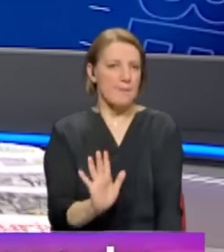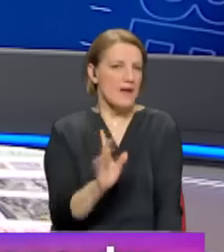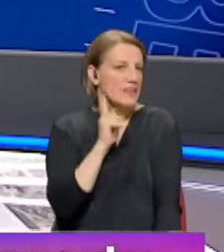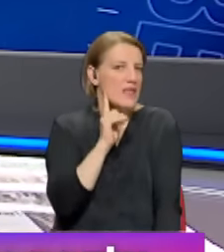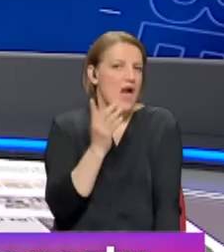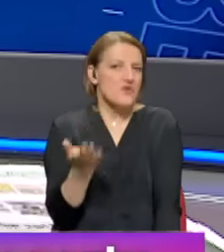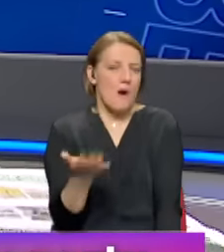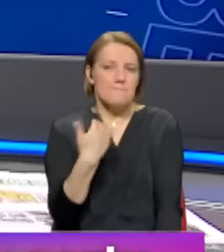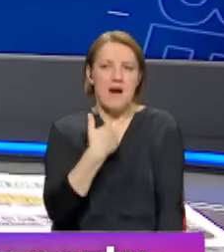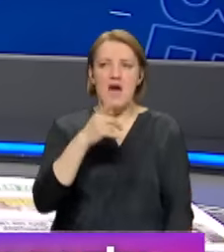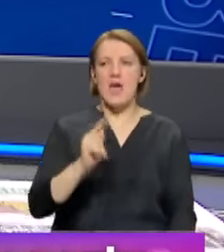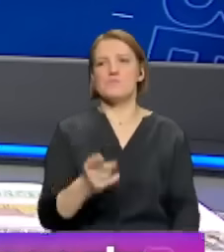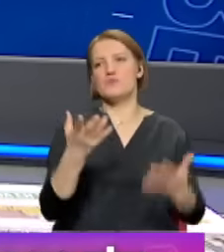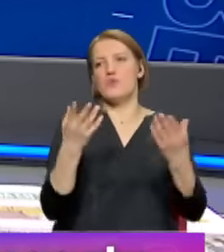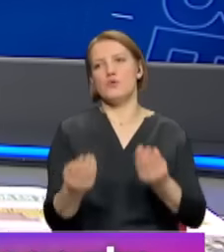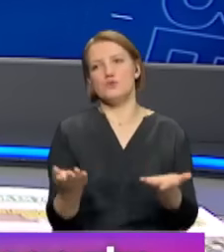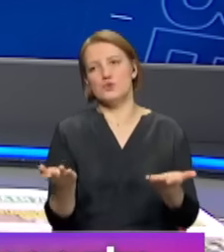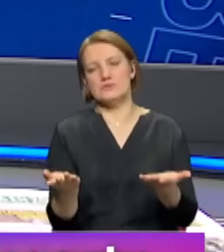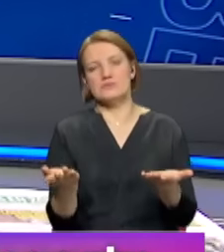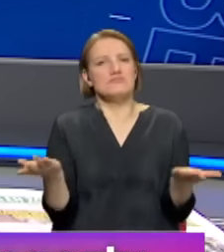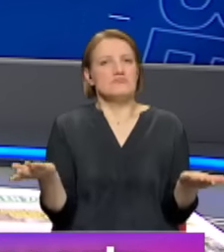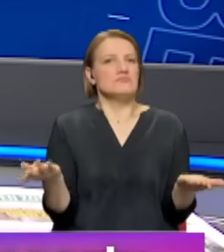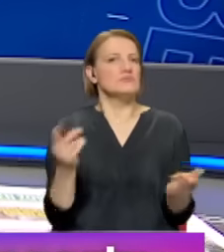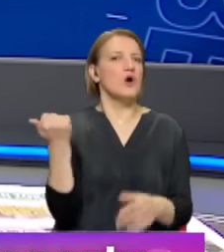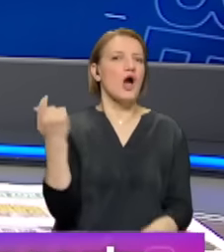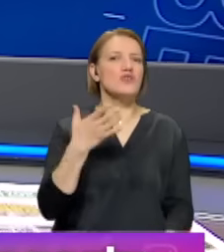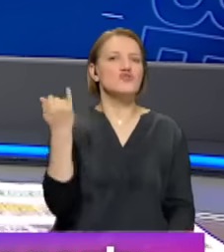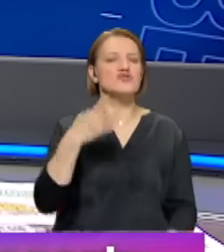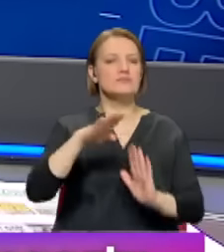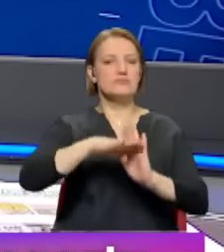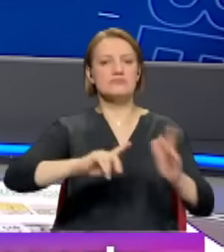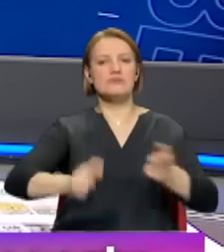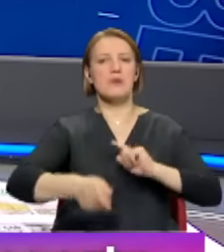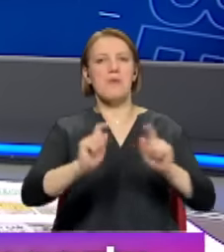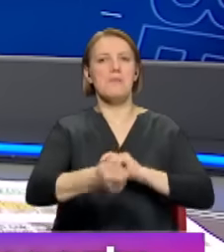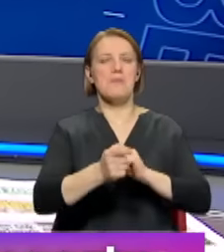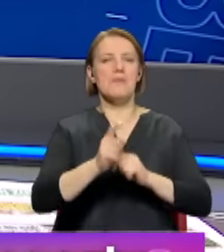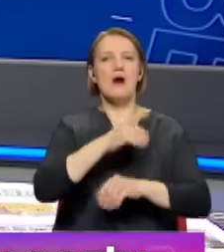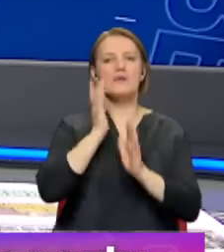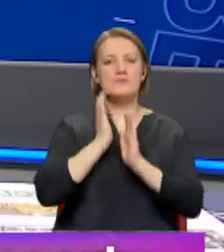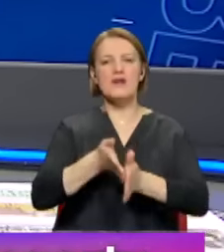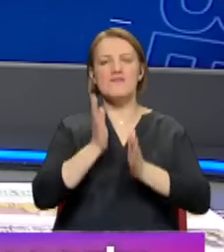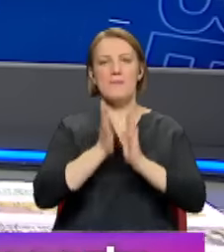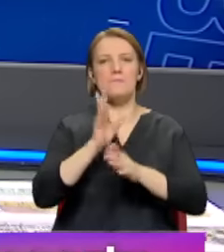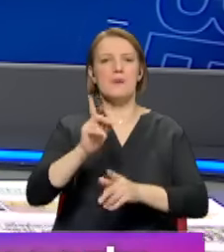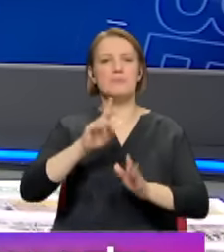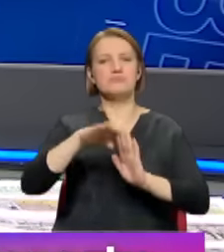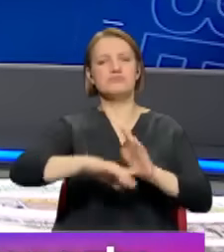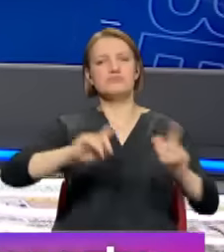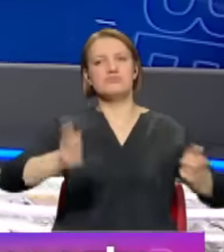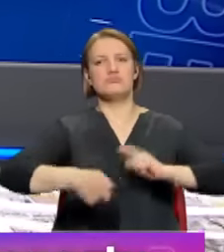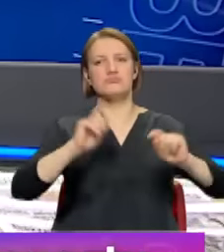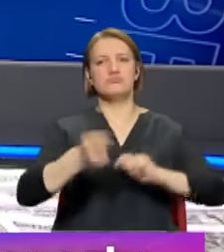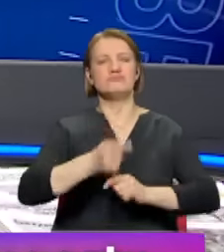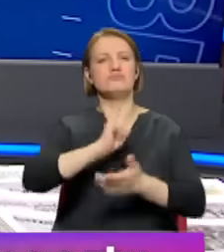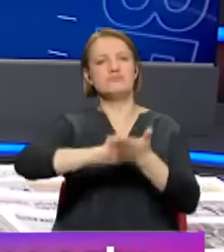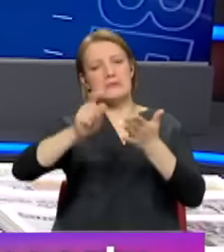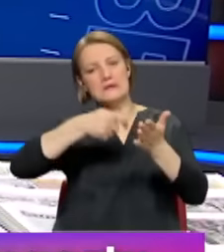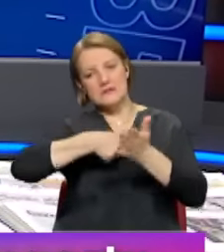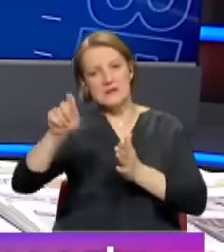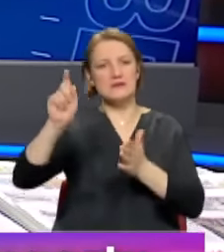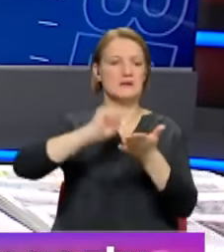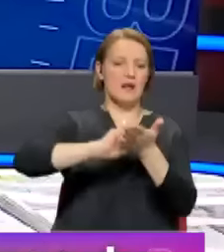dinleyen yok. Ben yaptım oldu anlayışı. Kaçıncı müfredat değişimi? Sürekli ama sürekli müfredat değişiyor. Yaz boz tahtasına